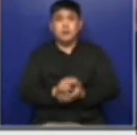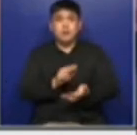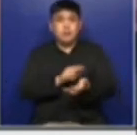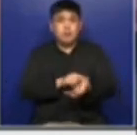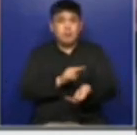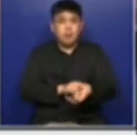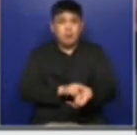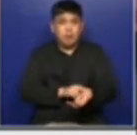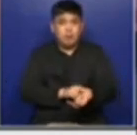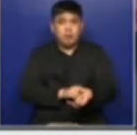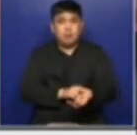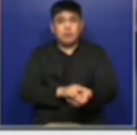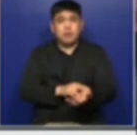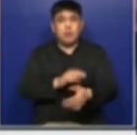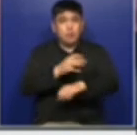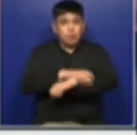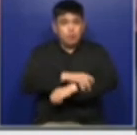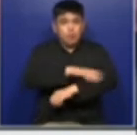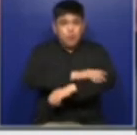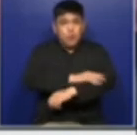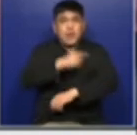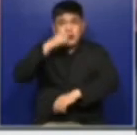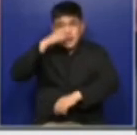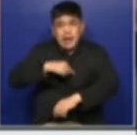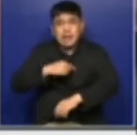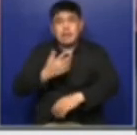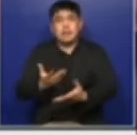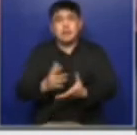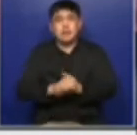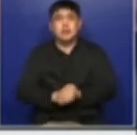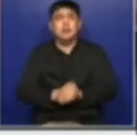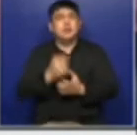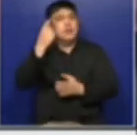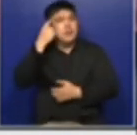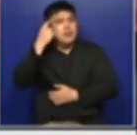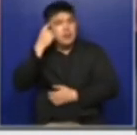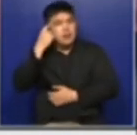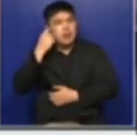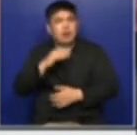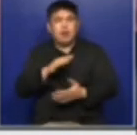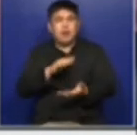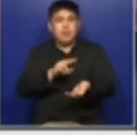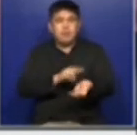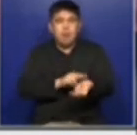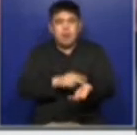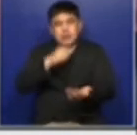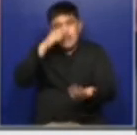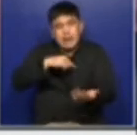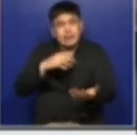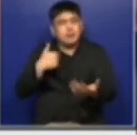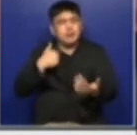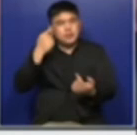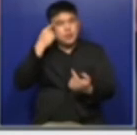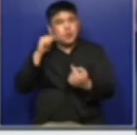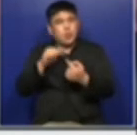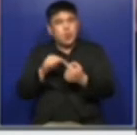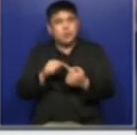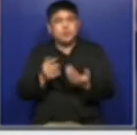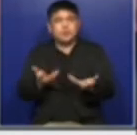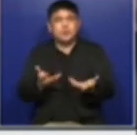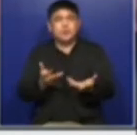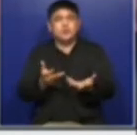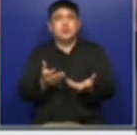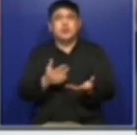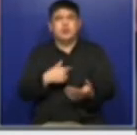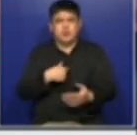ล้วก็เวทระเบียบอะไรต่างๆที่ยังรอการบรรจุอยู่นะครับเพื่อจะใช้เงินในก้อนนี้ให้เกิดประโยชน์สูงสุดนะครับ